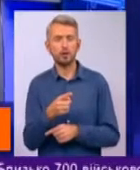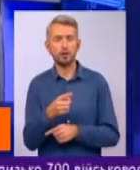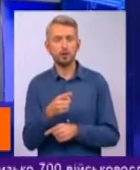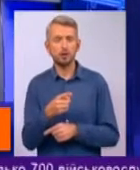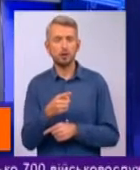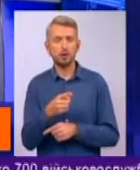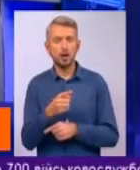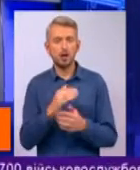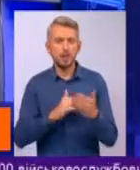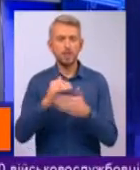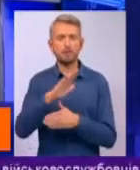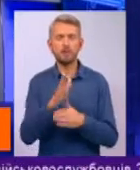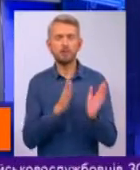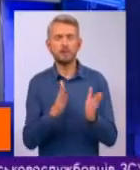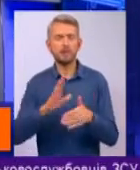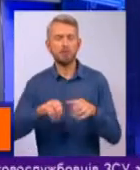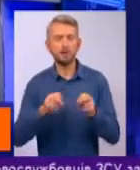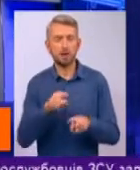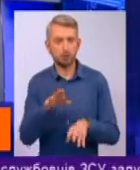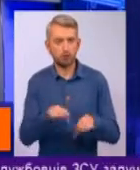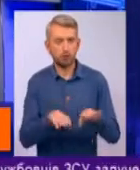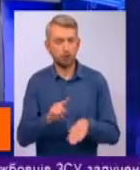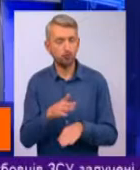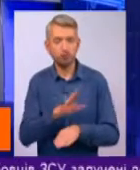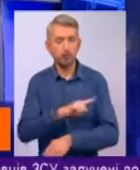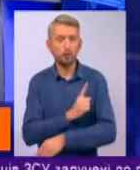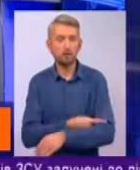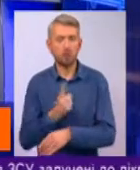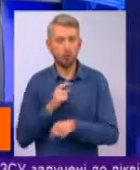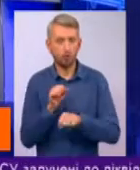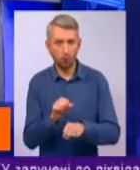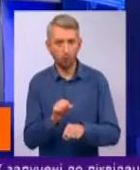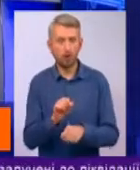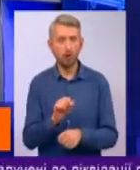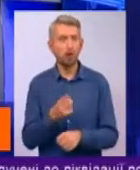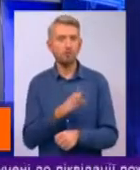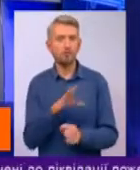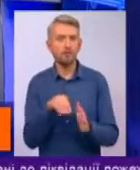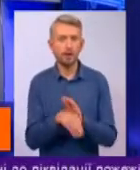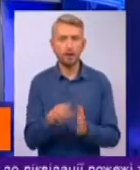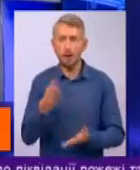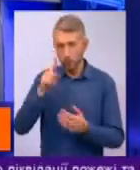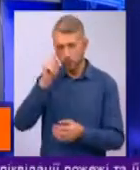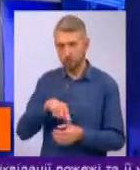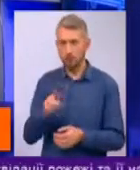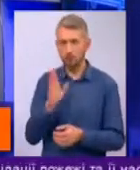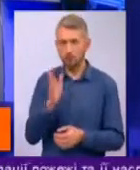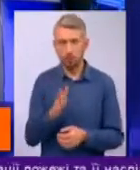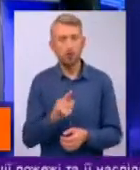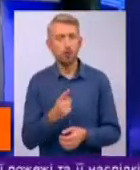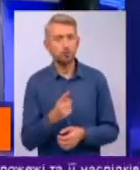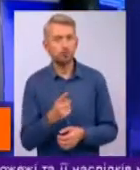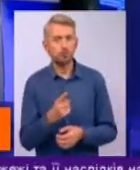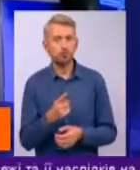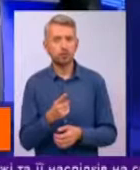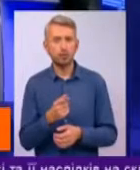не підвищили систему безпеки на цьому складі? Чому не посилили охорону? Чому не ввели війська, національну гвардію,